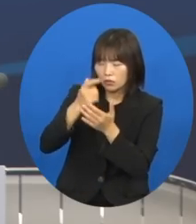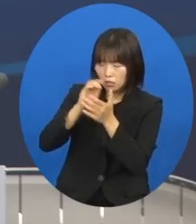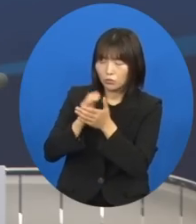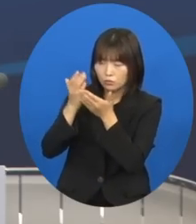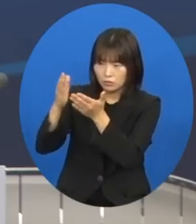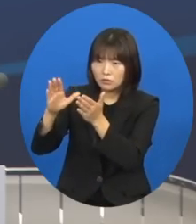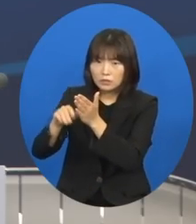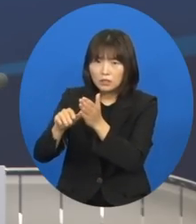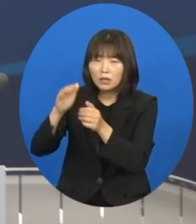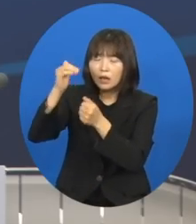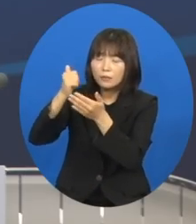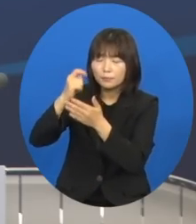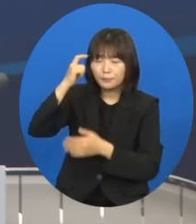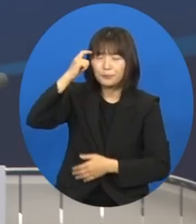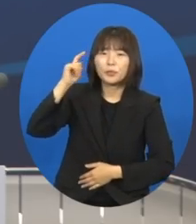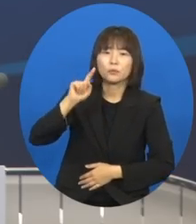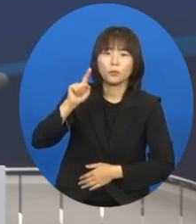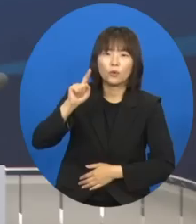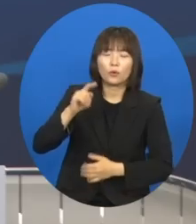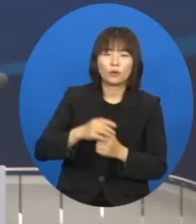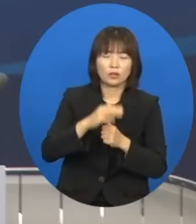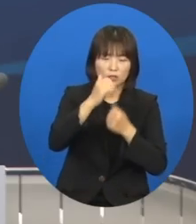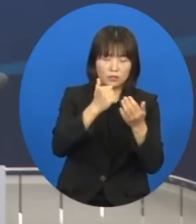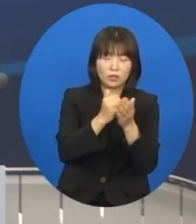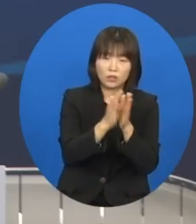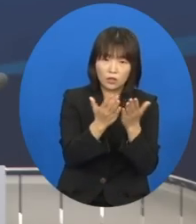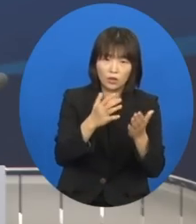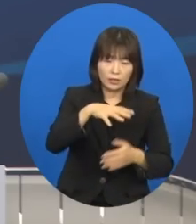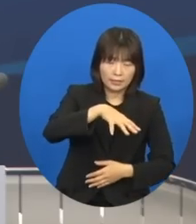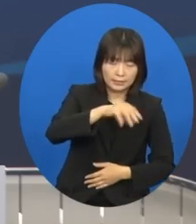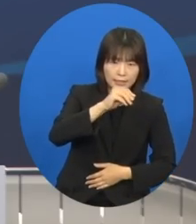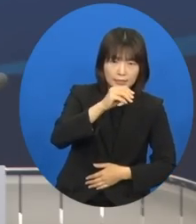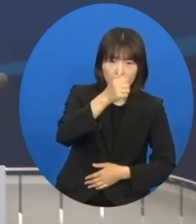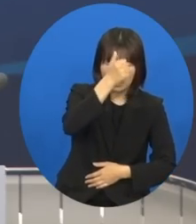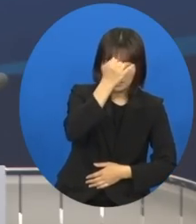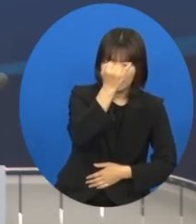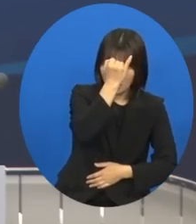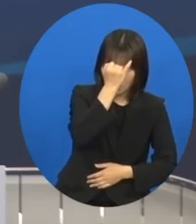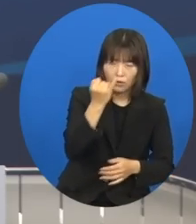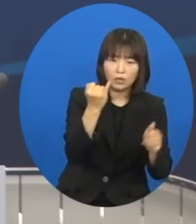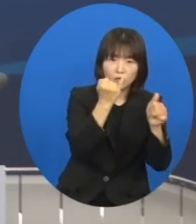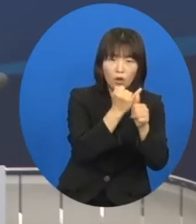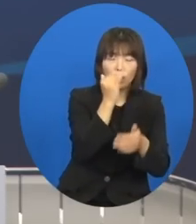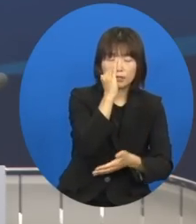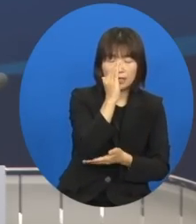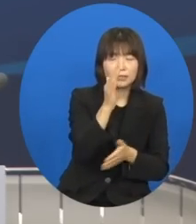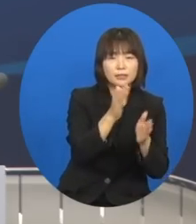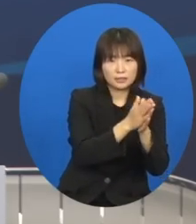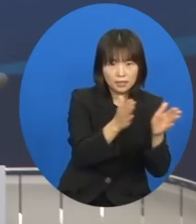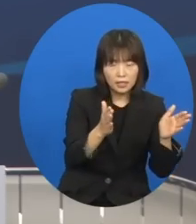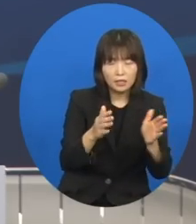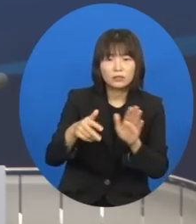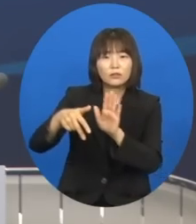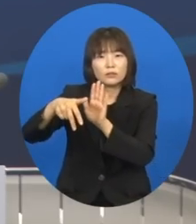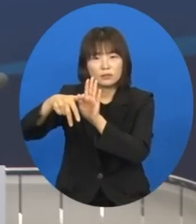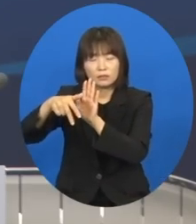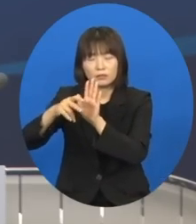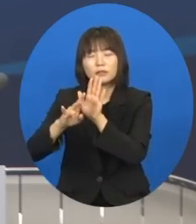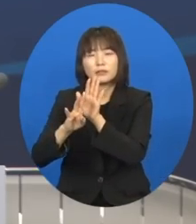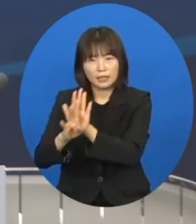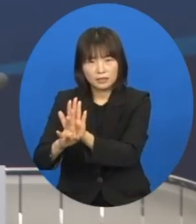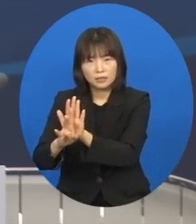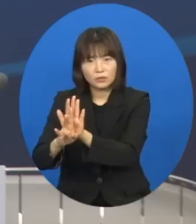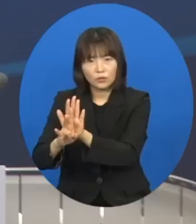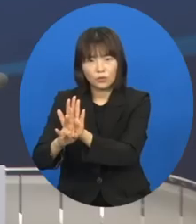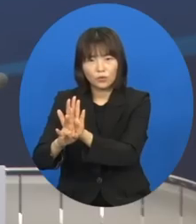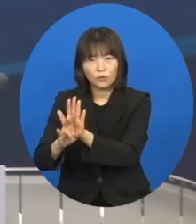성경은요. 창세기 아담과 하와의 결혼 이야기로 시작해서 계시록의 마지막 아담과 신부의